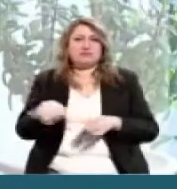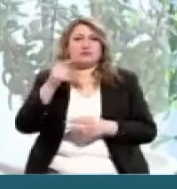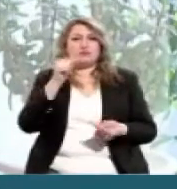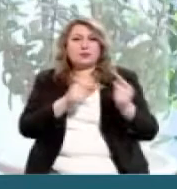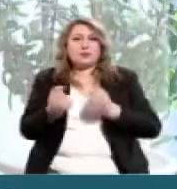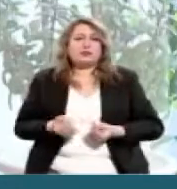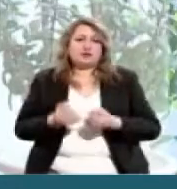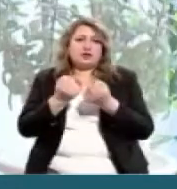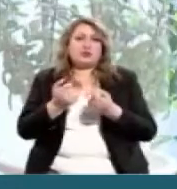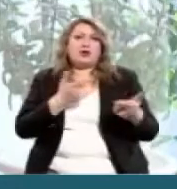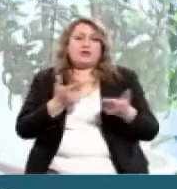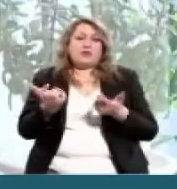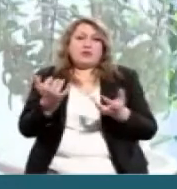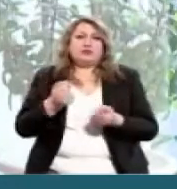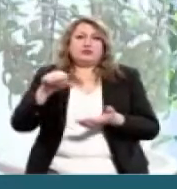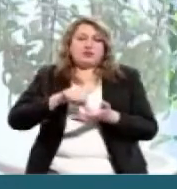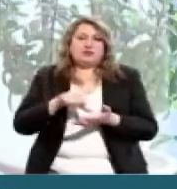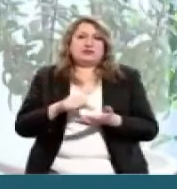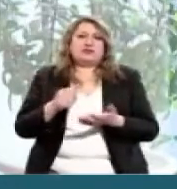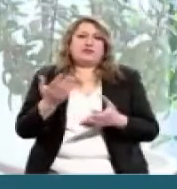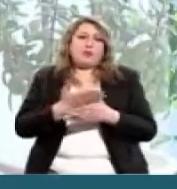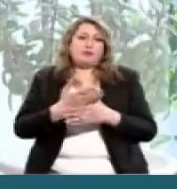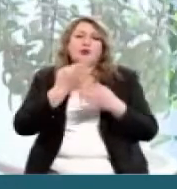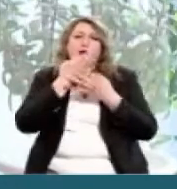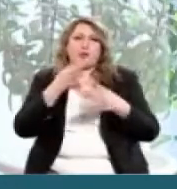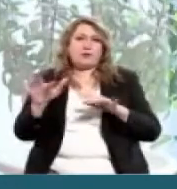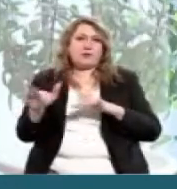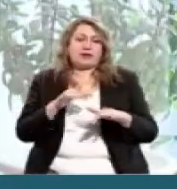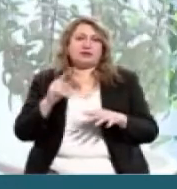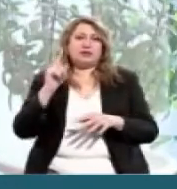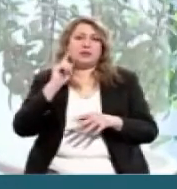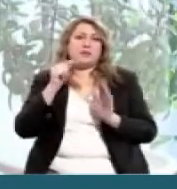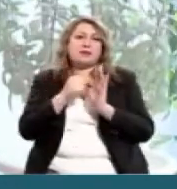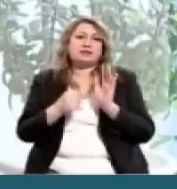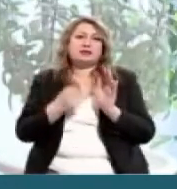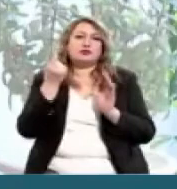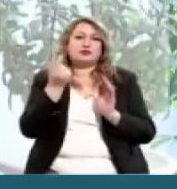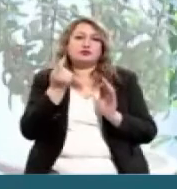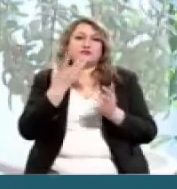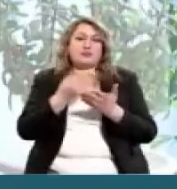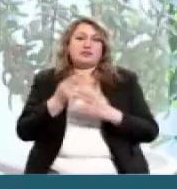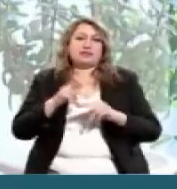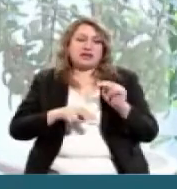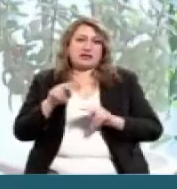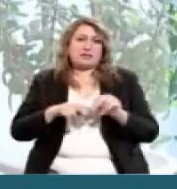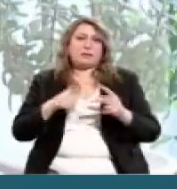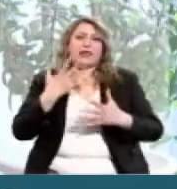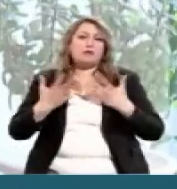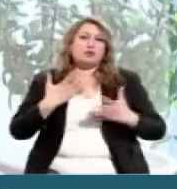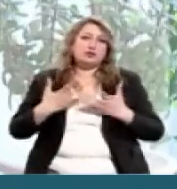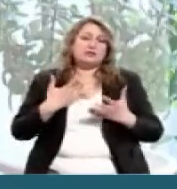поддерживаем, готовы принять участие, подать руку помощи в любые мероприятия, поделиться чуточку своим настроением, своими